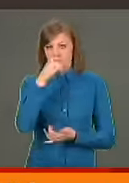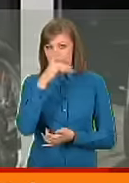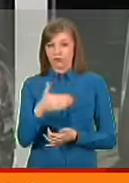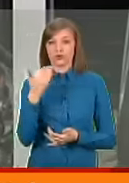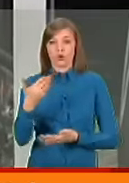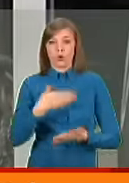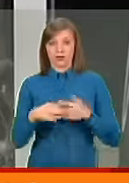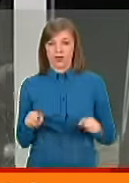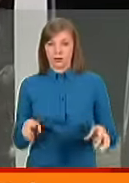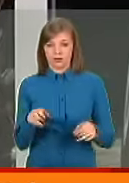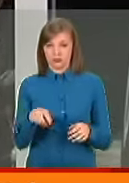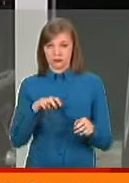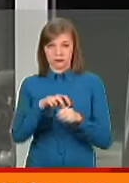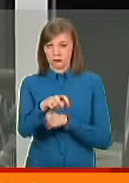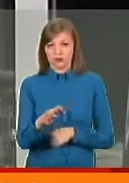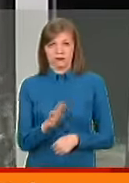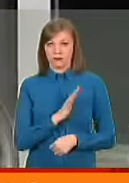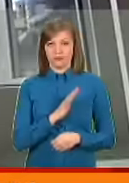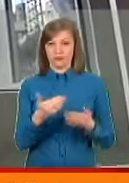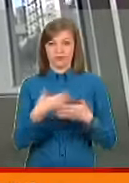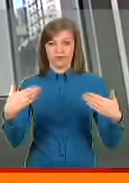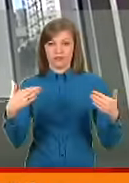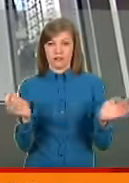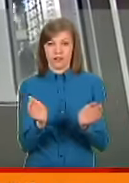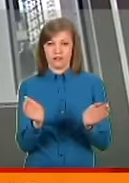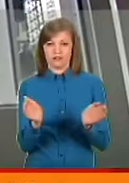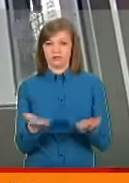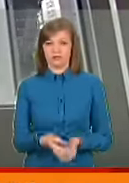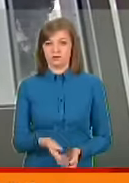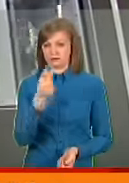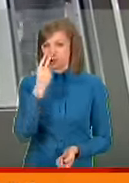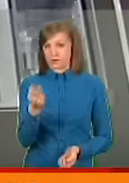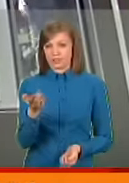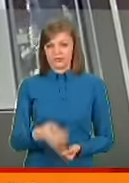Його інвалідний візок не проходить через нові двері. Ось, смотрите, елементарно.